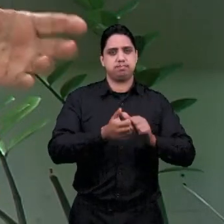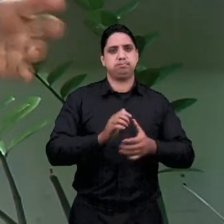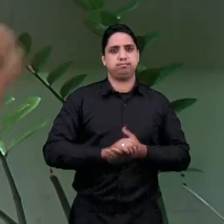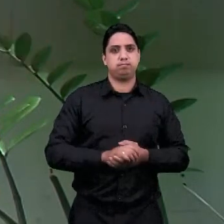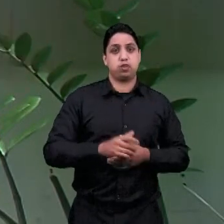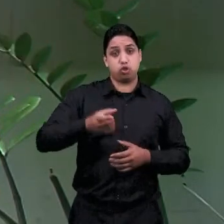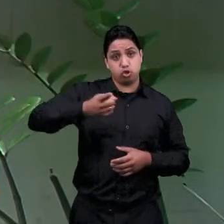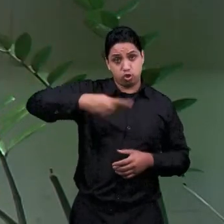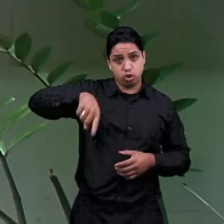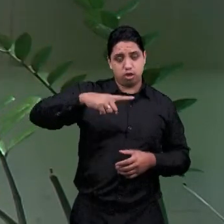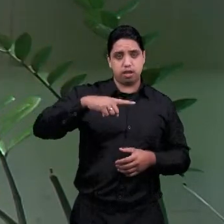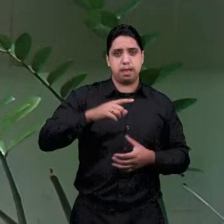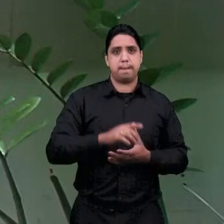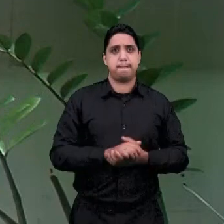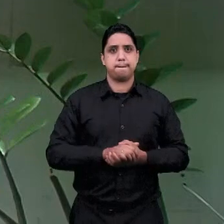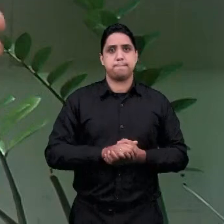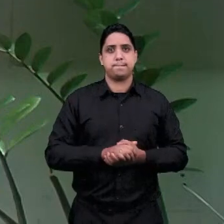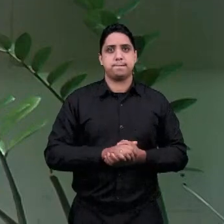Nous, nous sommes